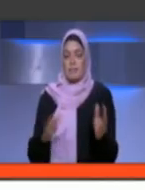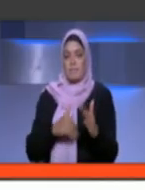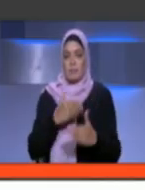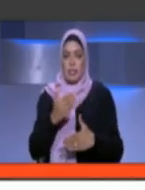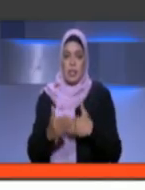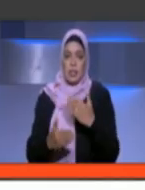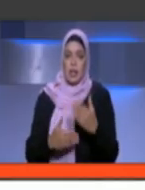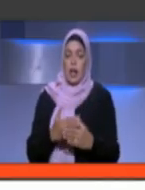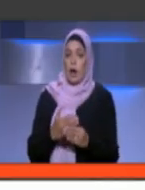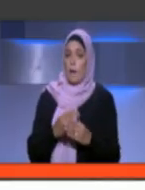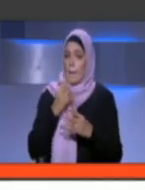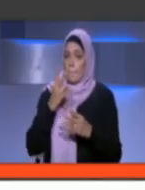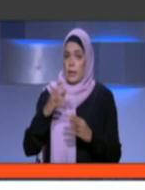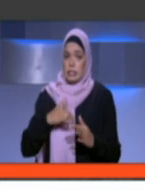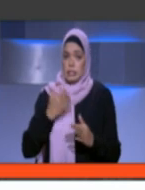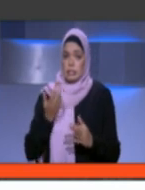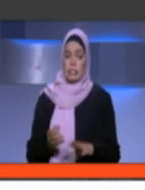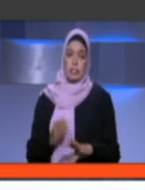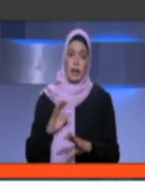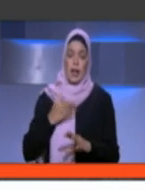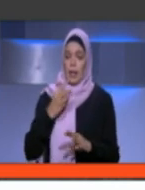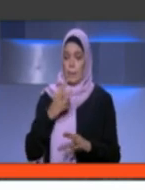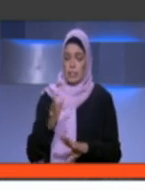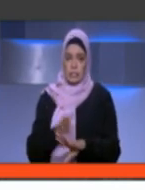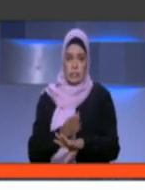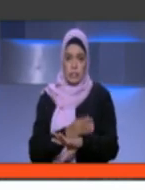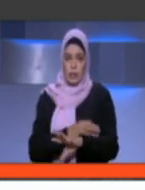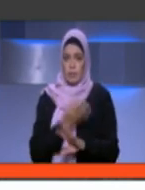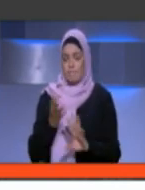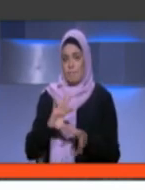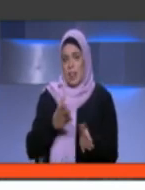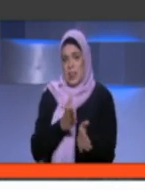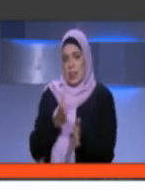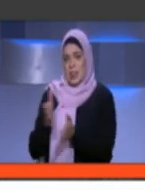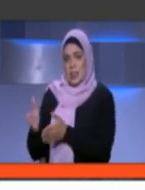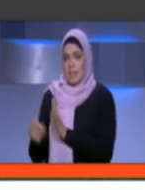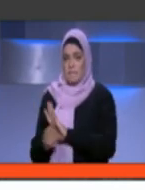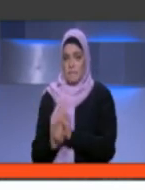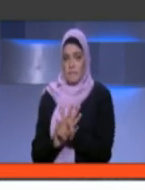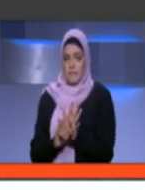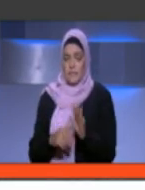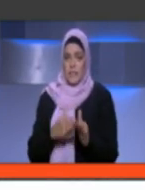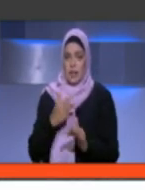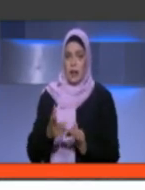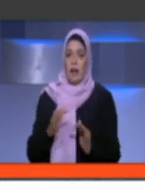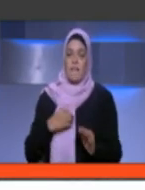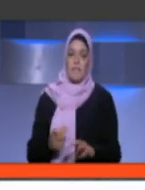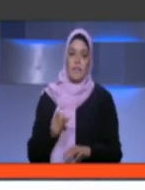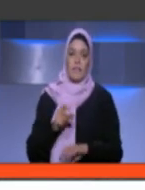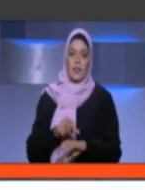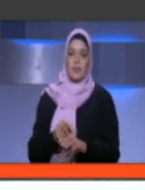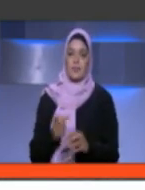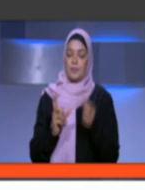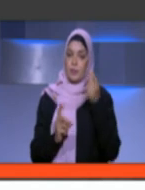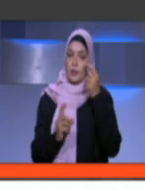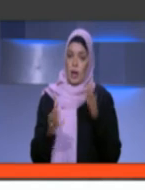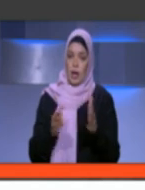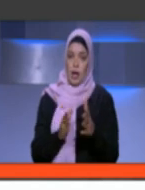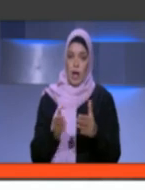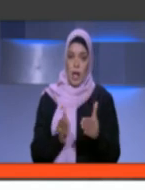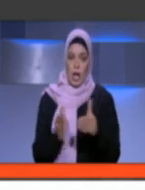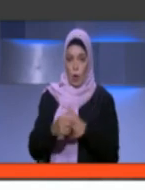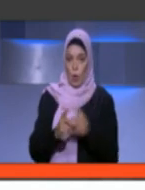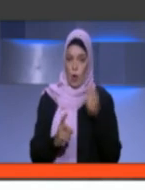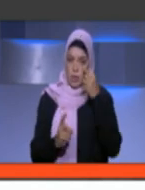كورونا ومن لديه أعراض تستدعي دخوله في العناية المركزة بعد إصابته